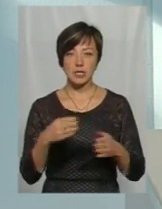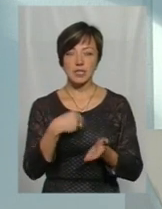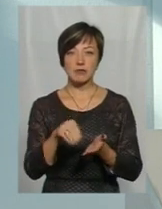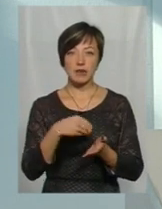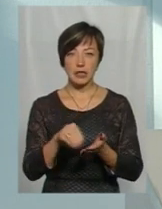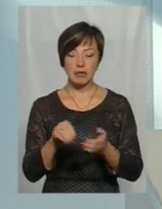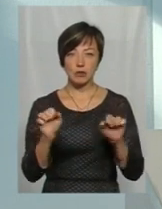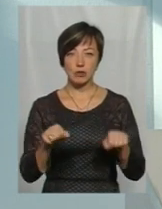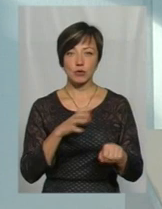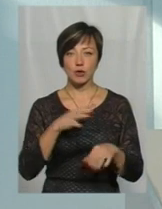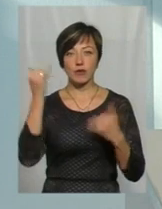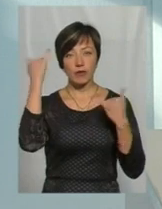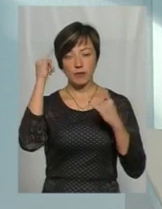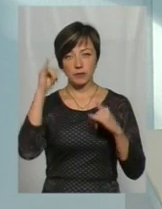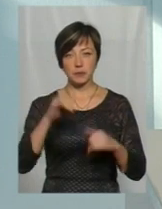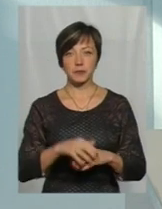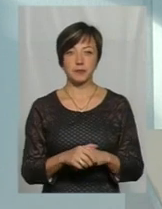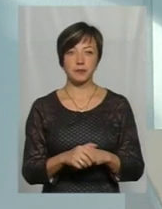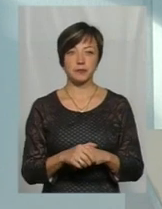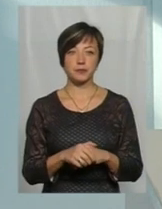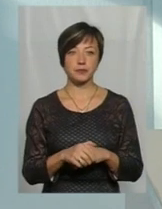свині, велика рогата худоба.